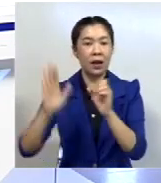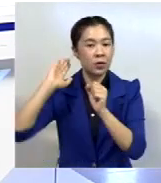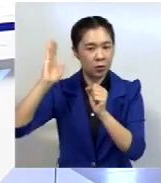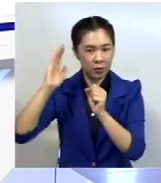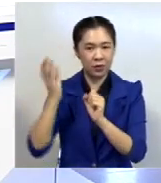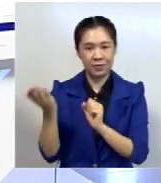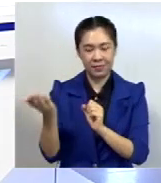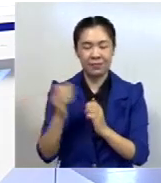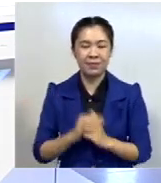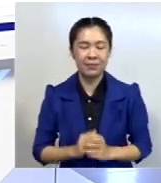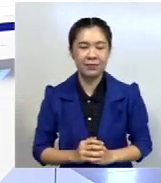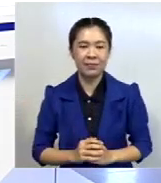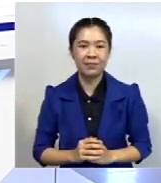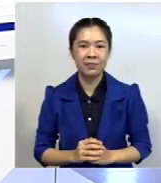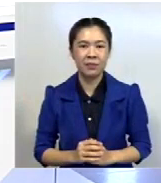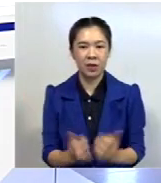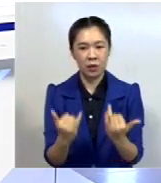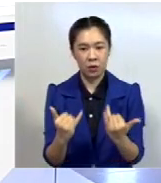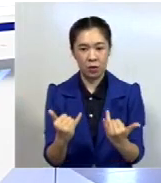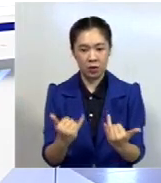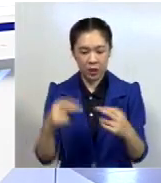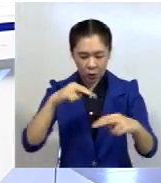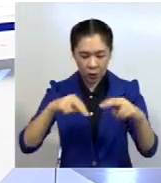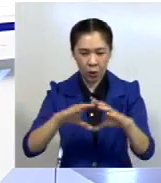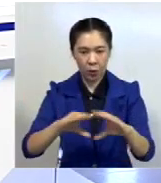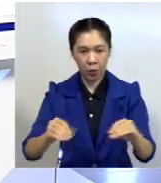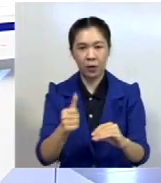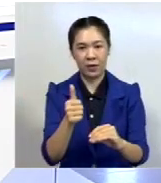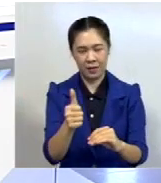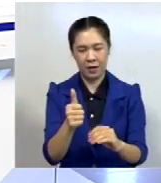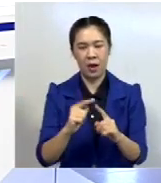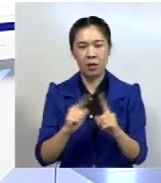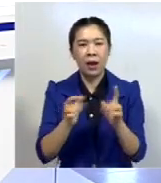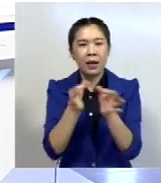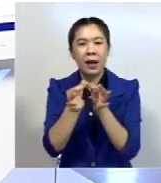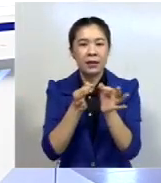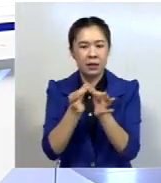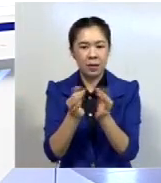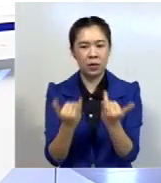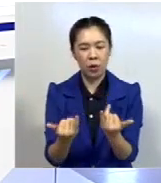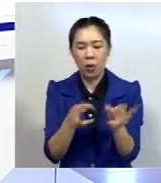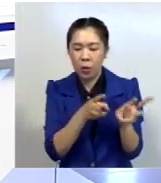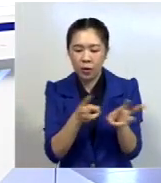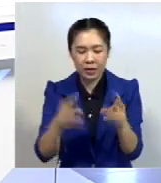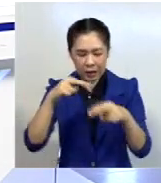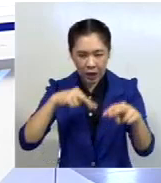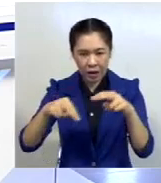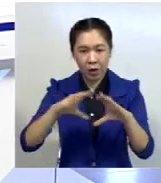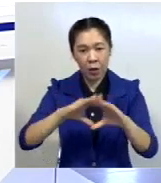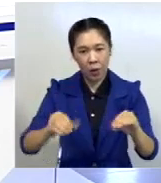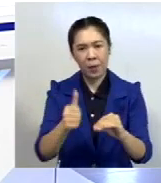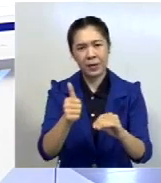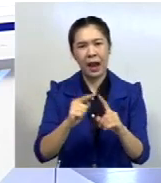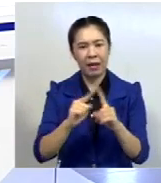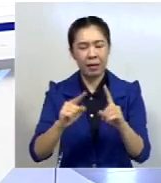สมโพธิ์มณีรัตน์นะคะ ค่ะตอนนี้ก็คือควบคุมได้แล้วนะคะแต่ว่าอย่างที่ท่านอธิบายให้ฟังว่าการควบคุมได้แล้วเนี่ยไม่ได้หมายความว่า